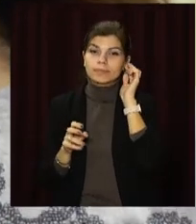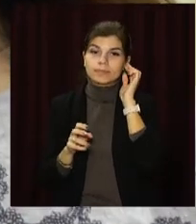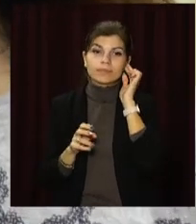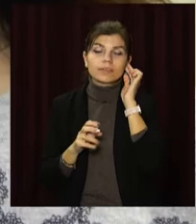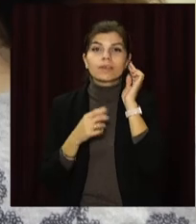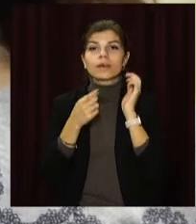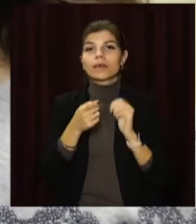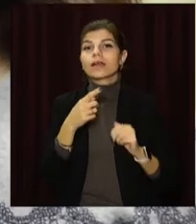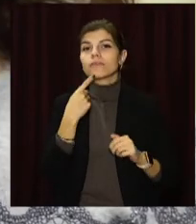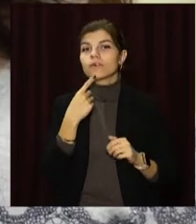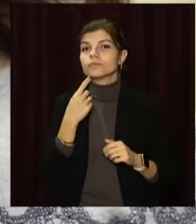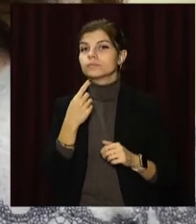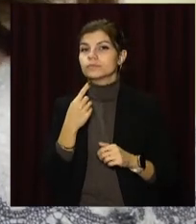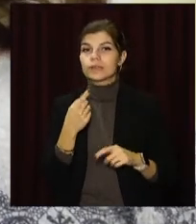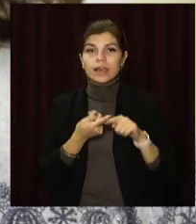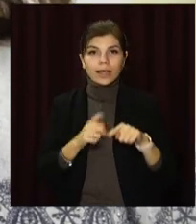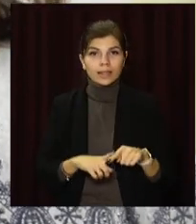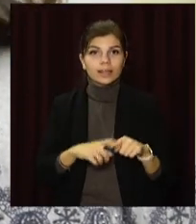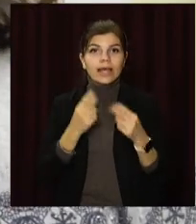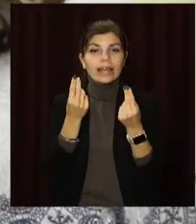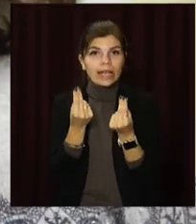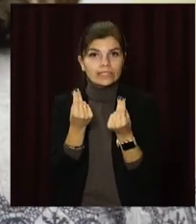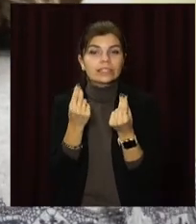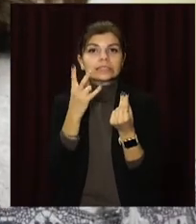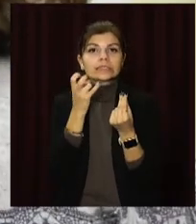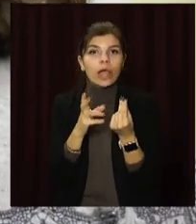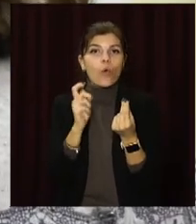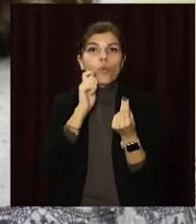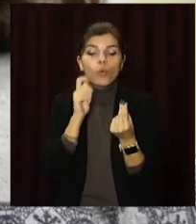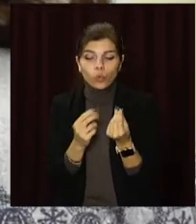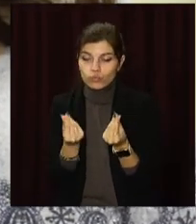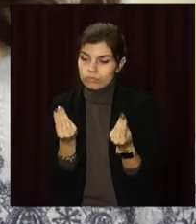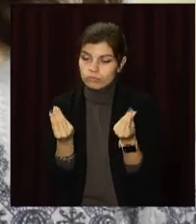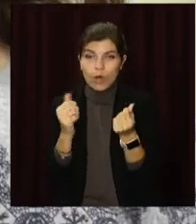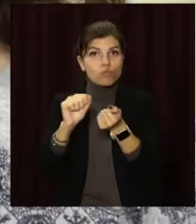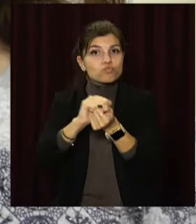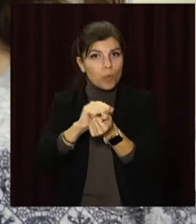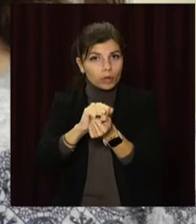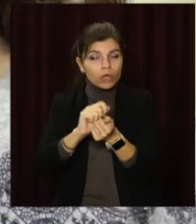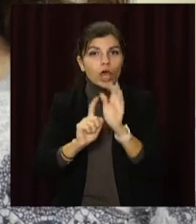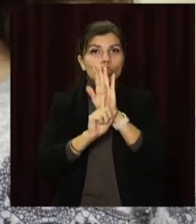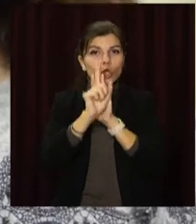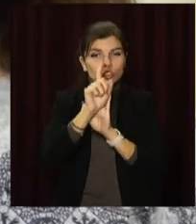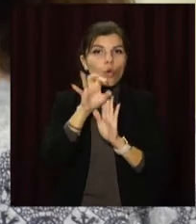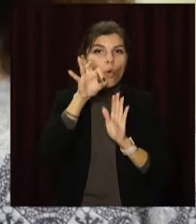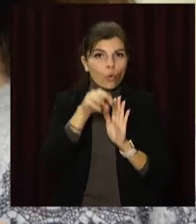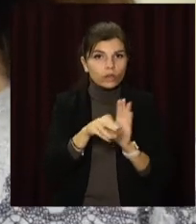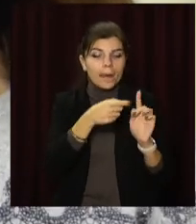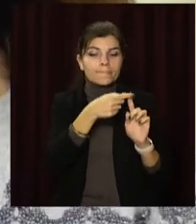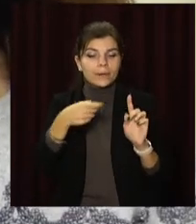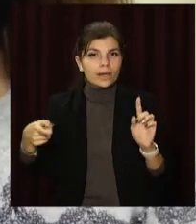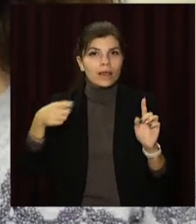текущая экспозиция посвящена денежным знакам Украины, бумажным деньгам, начиная от